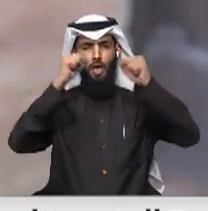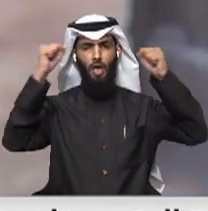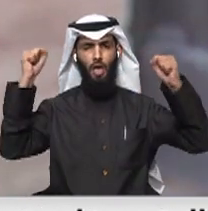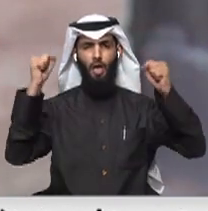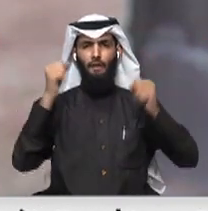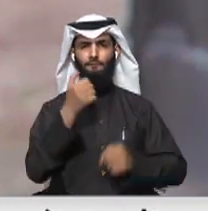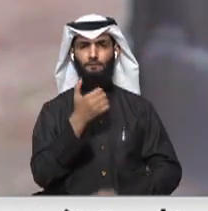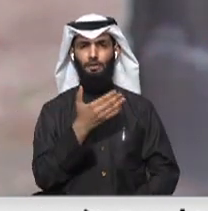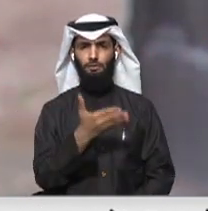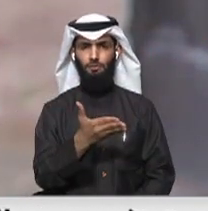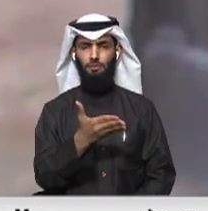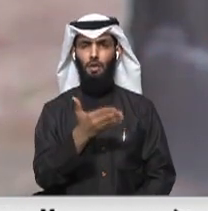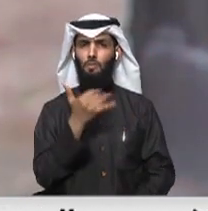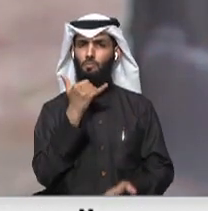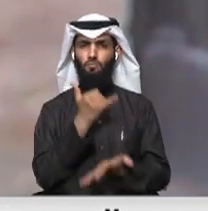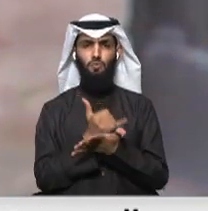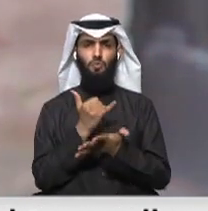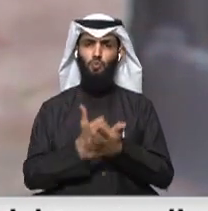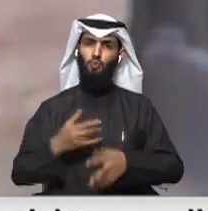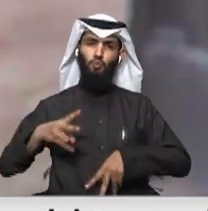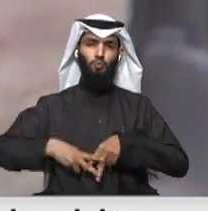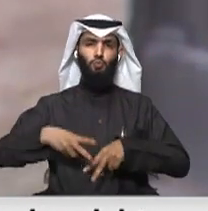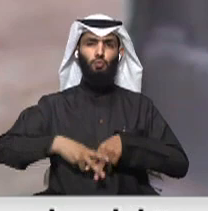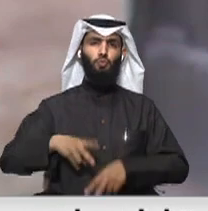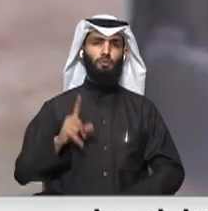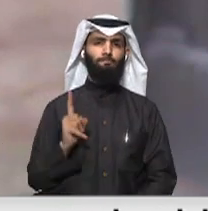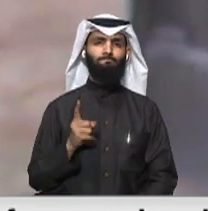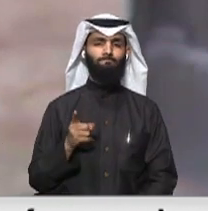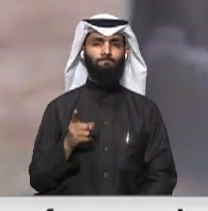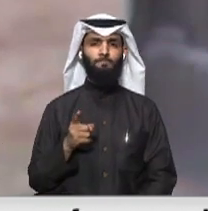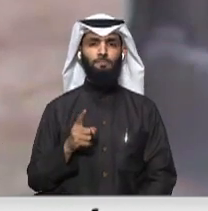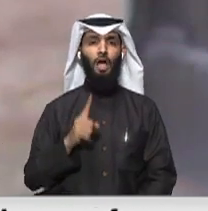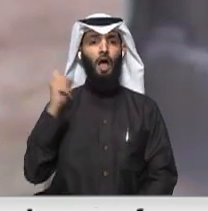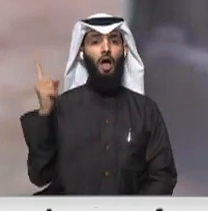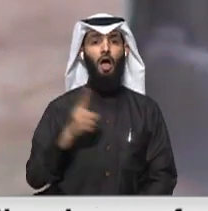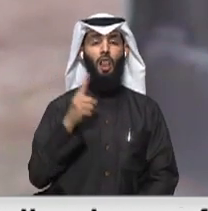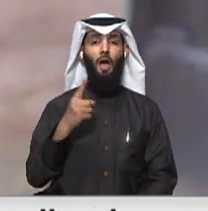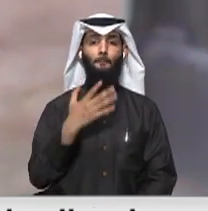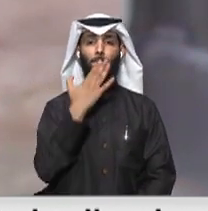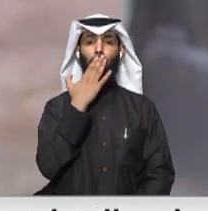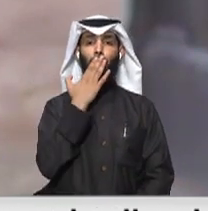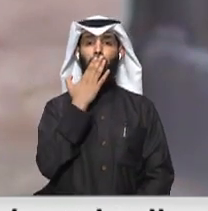تمارس من قبل إسرائيل. وللأسف هناك صمت من المجتمع الدولي